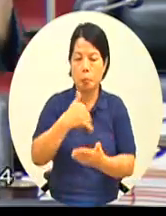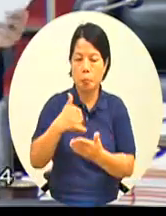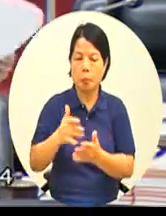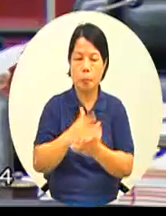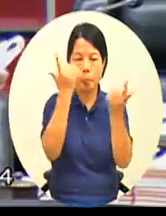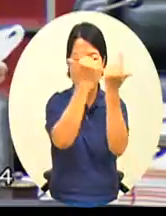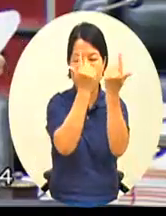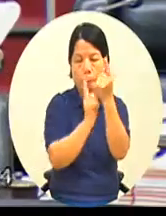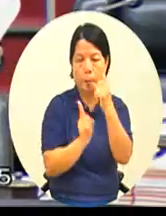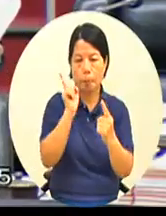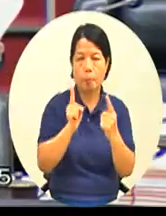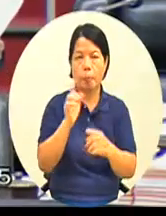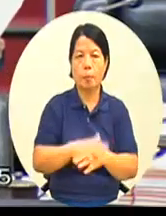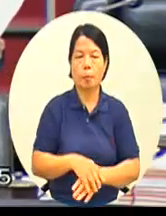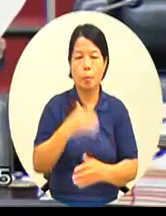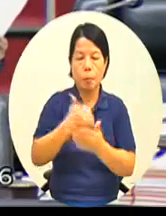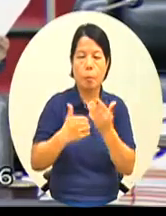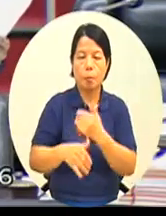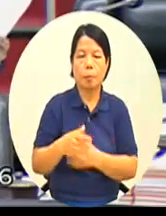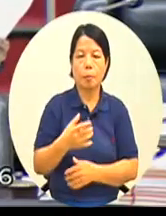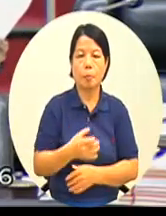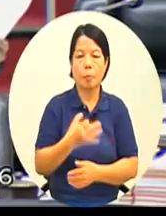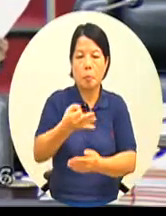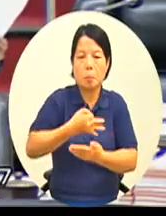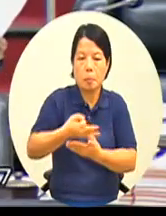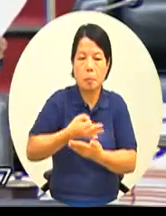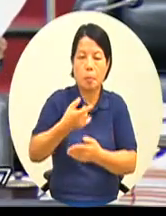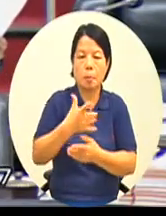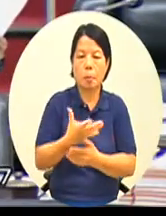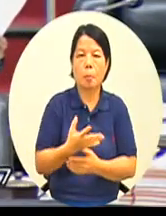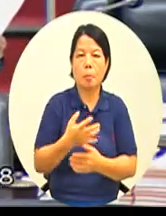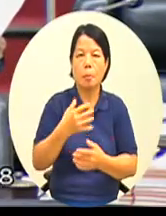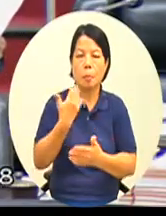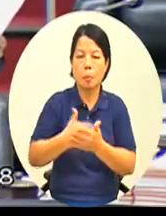跟台北比，我们大概会少领多少钱？